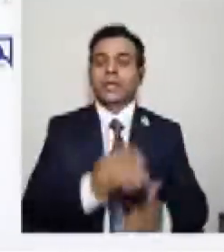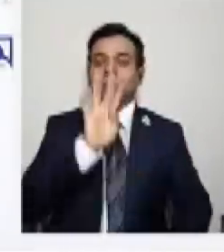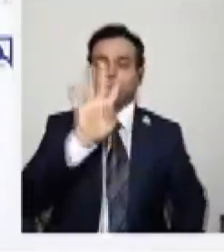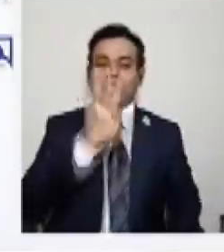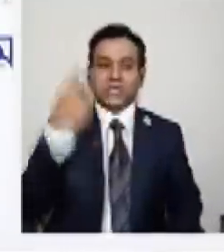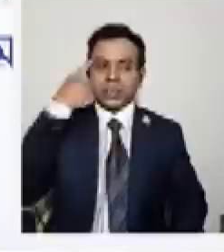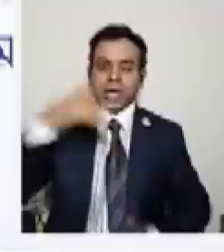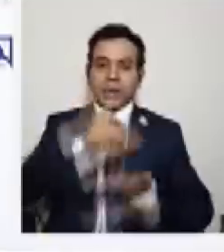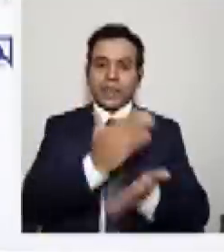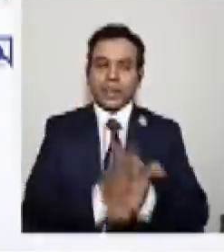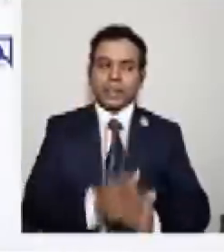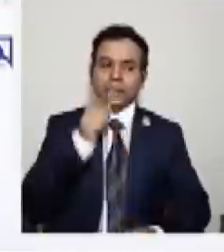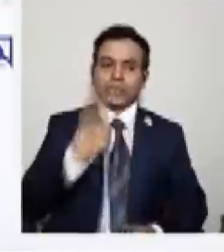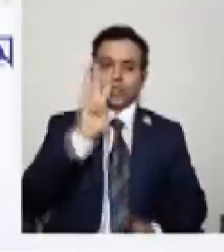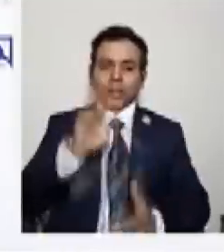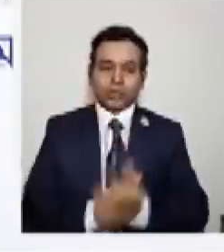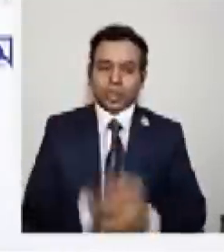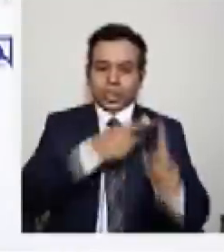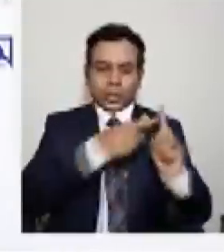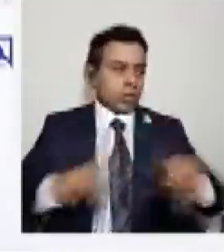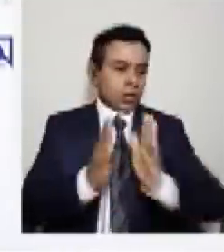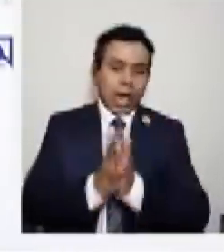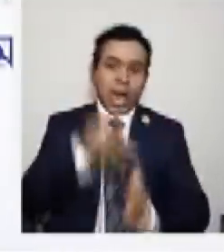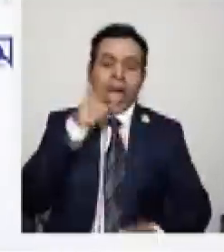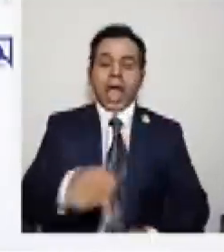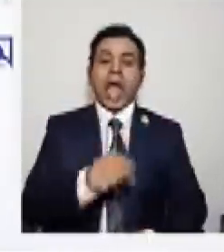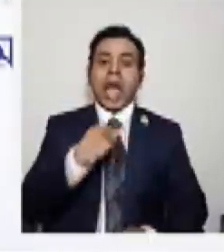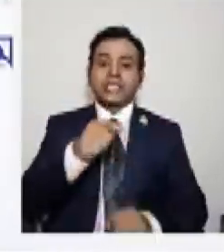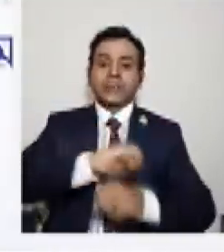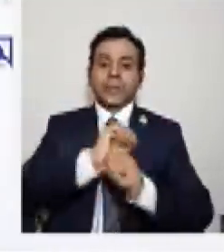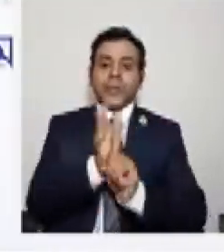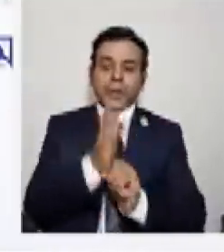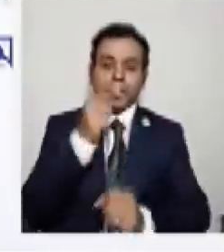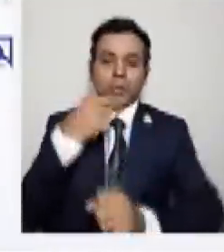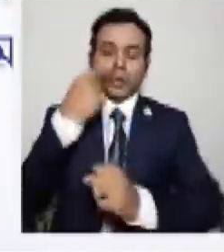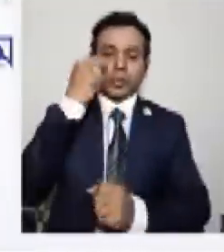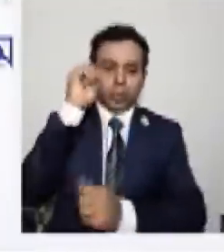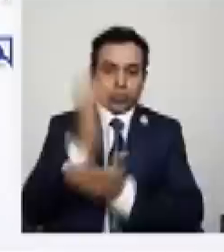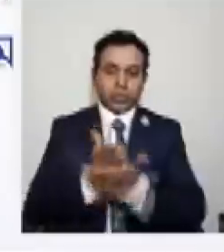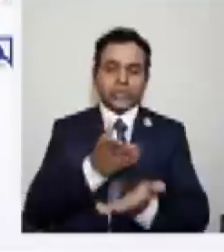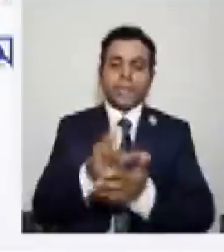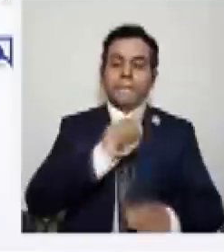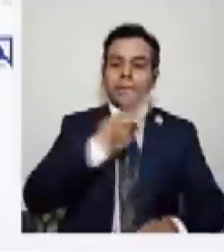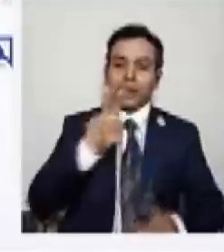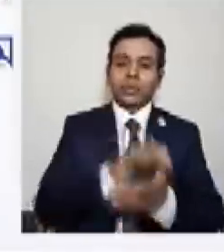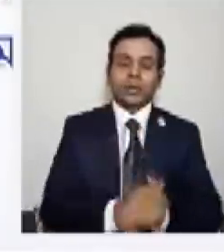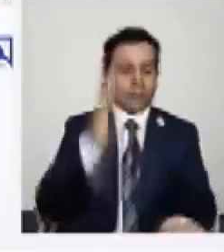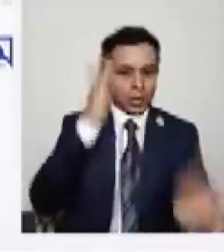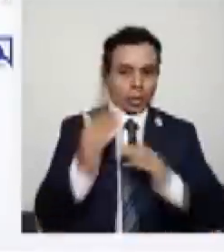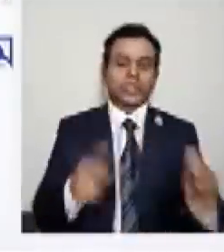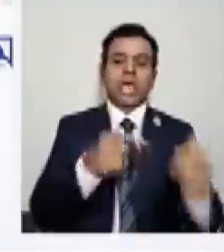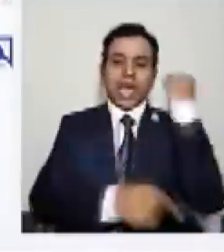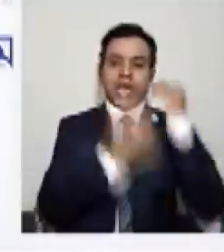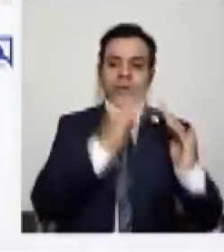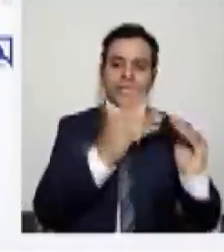রাজশাহী, খুলনা এবং ময়মনসিংহ প্রত্যেক বিভাগে 2 জন, বরিশাল বিভাগে 4 জন, সিলেট বিভাগে 1 জন। হাসপাতালে